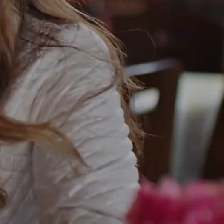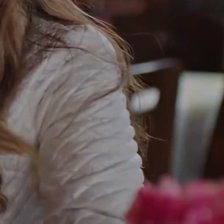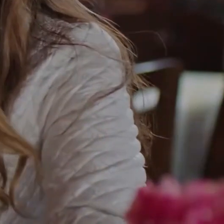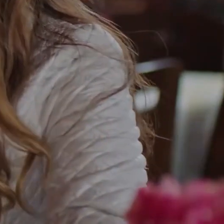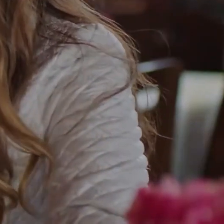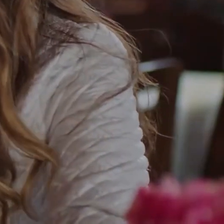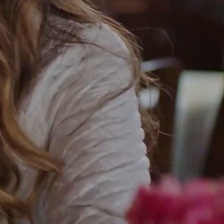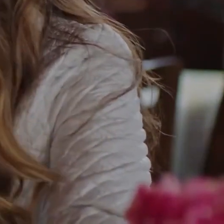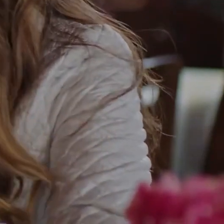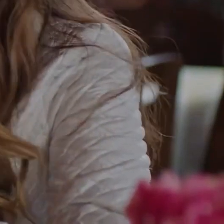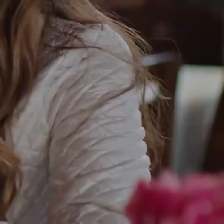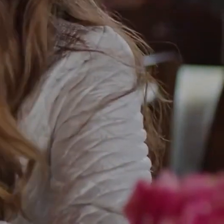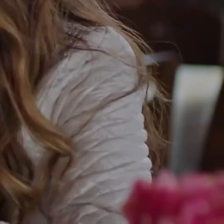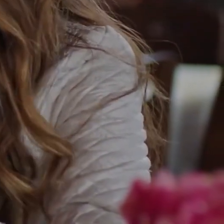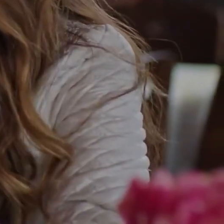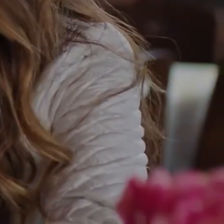Aldı peçeteyi.